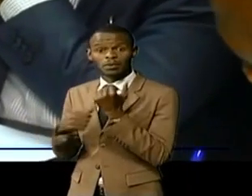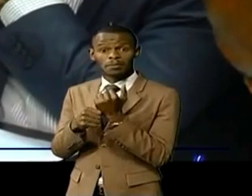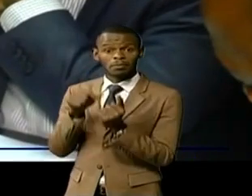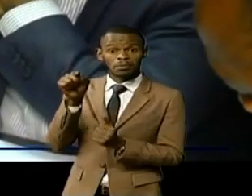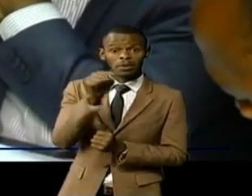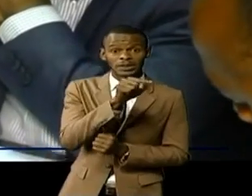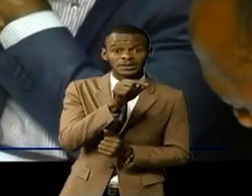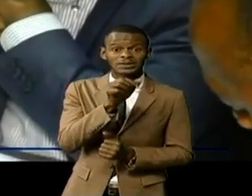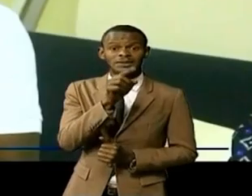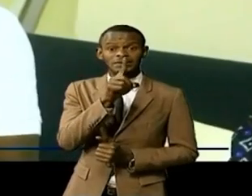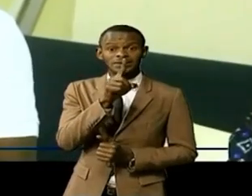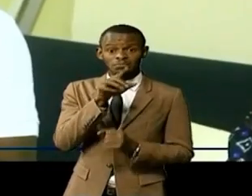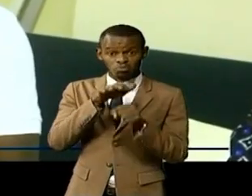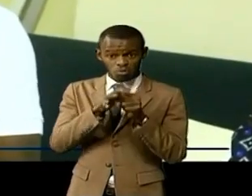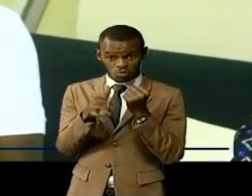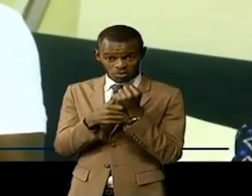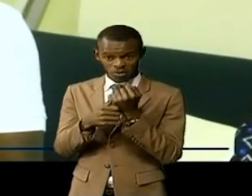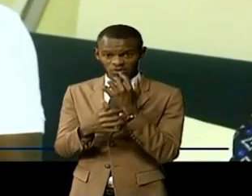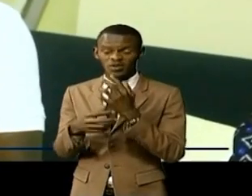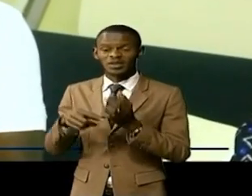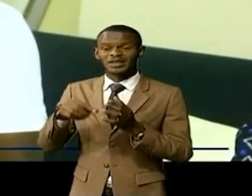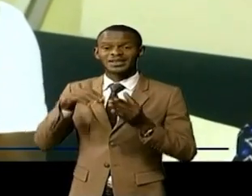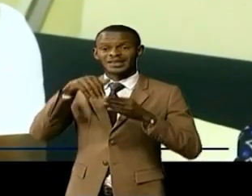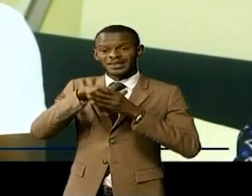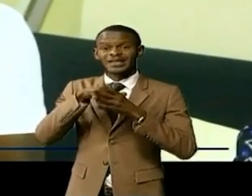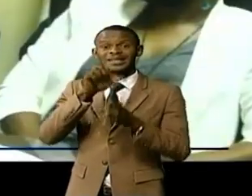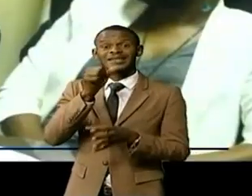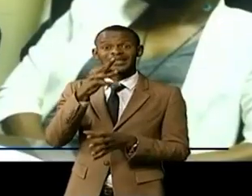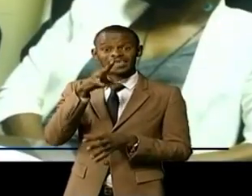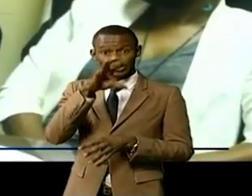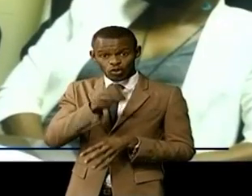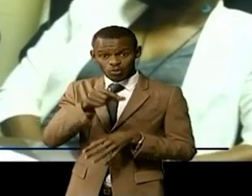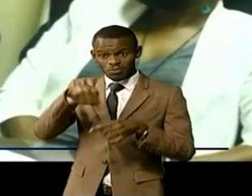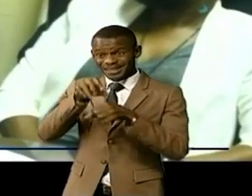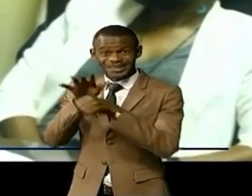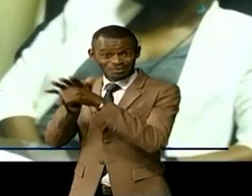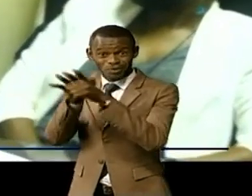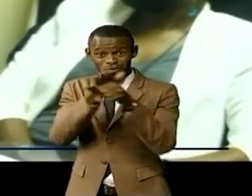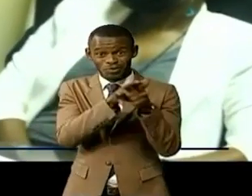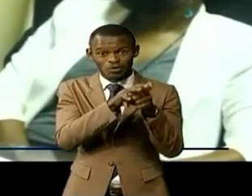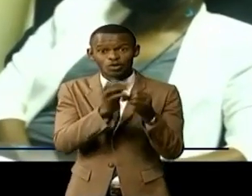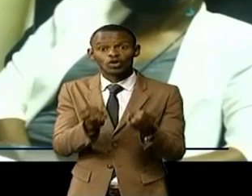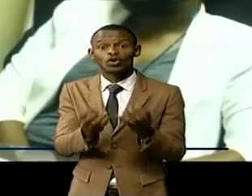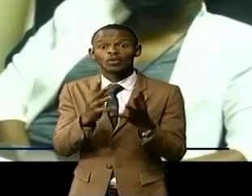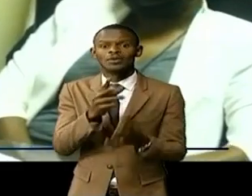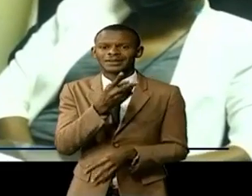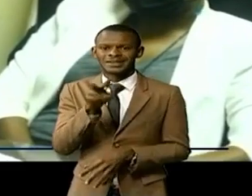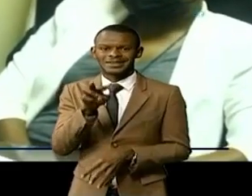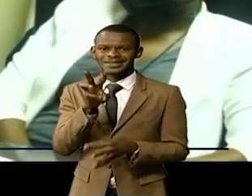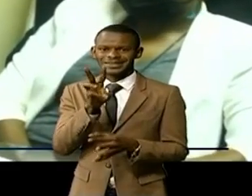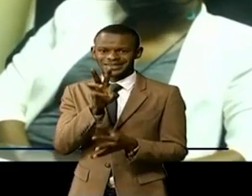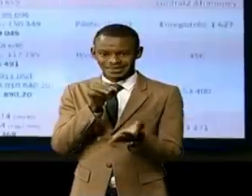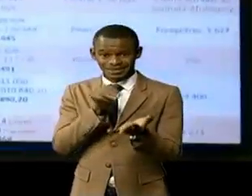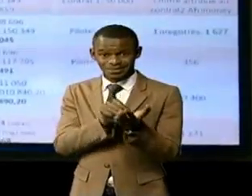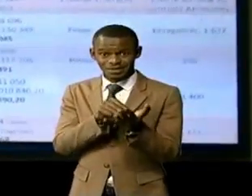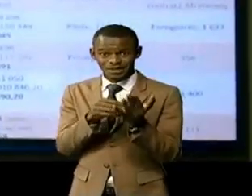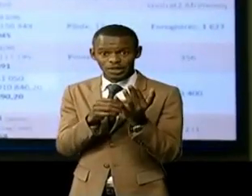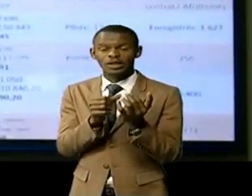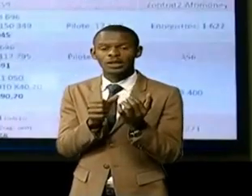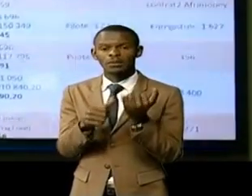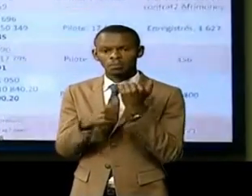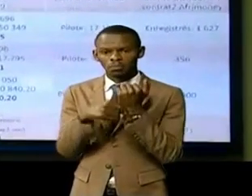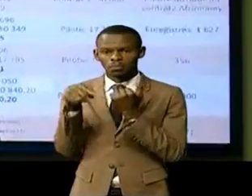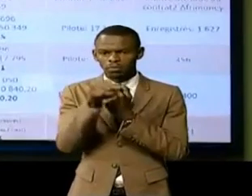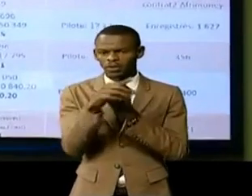quartiers défavorisés, identifiés dans 15 communes, 206 491 personnes ont reçu leur